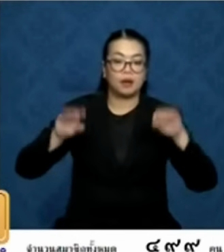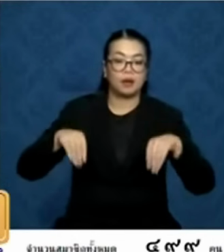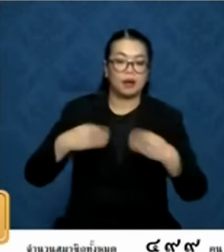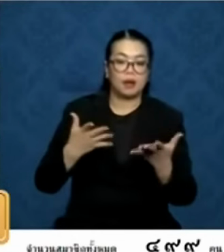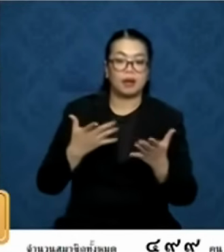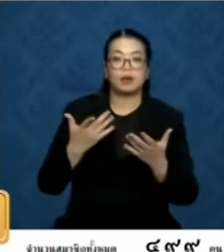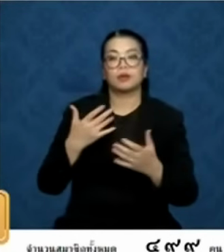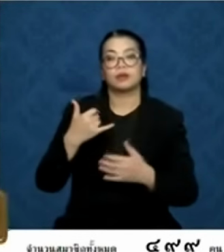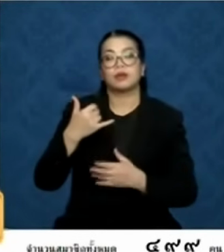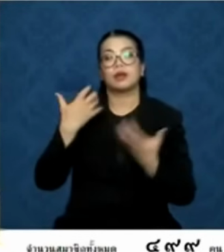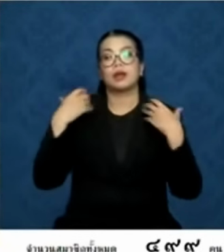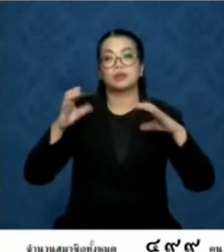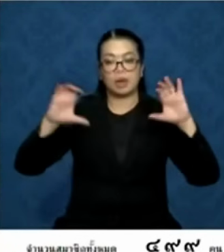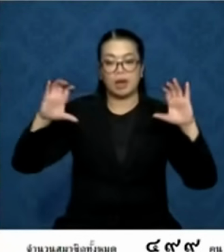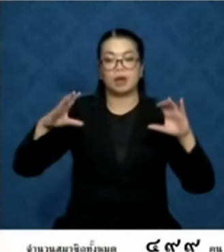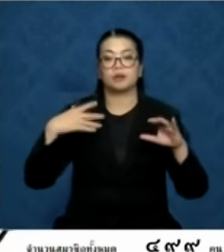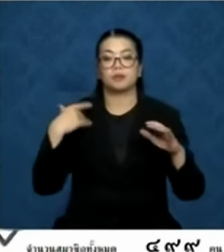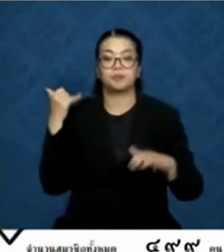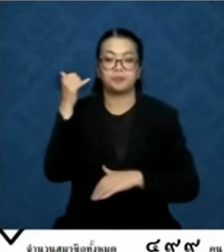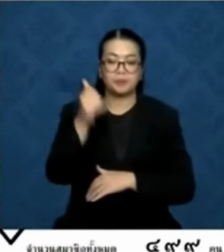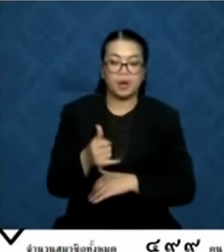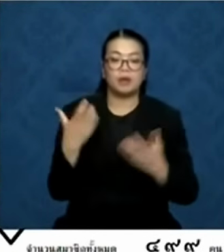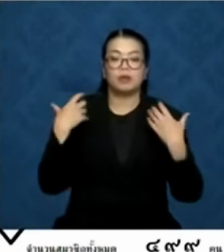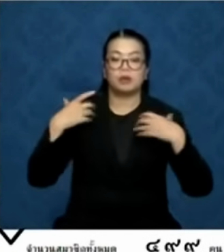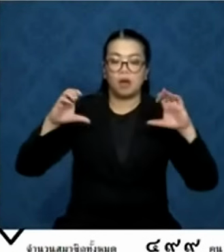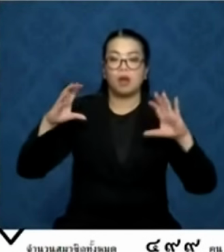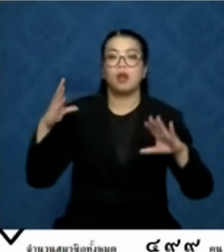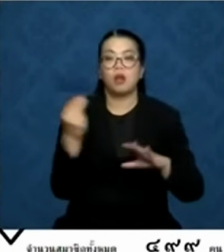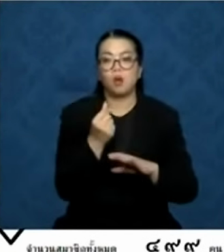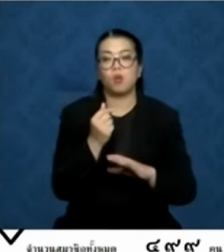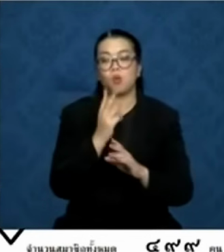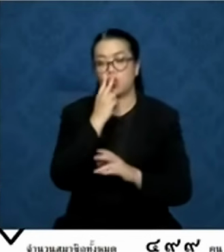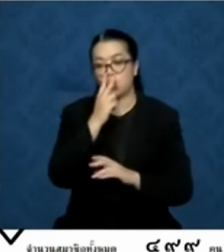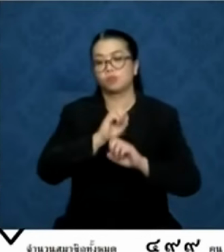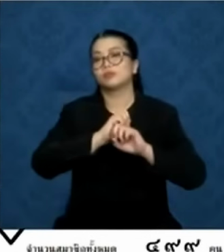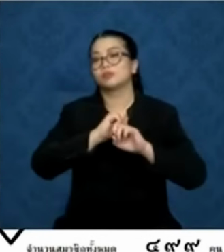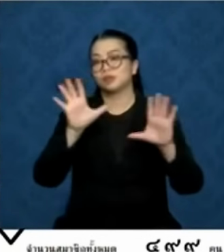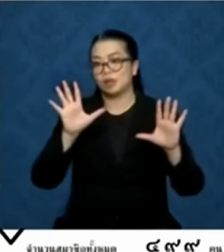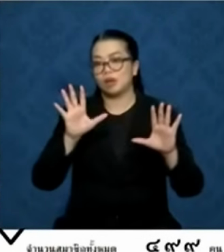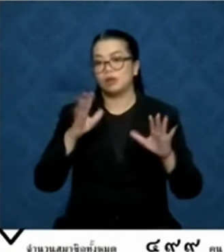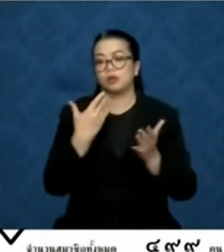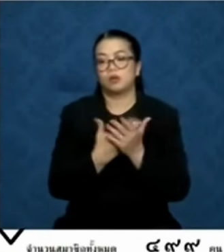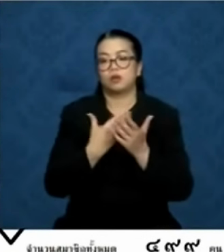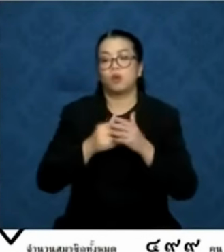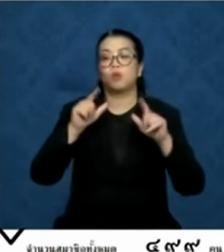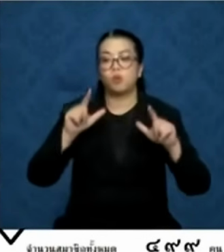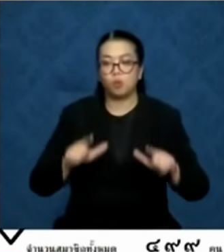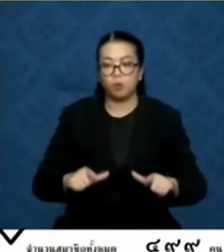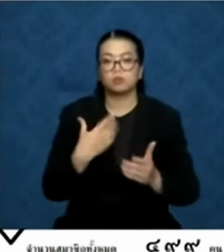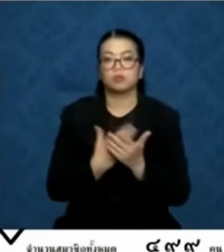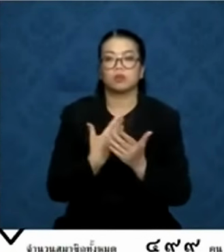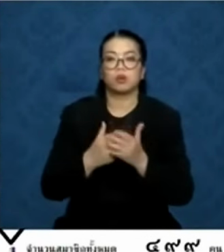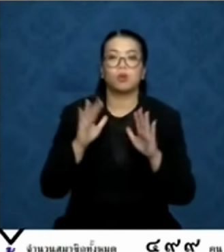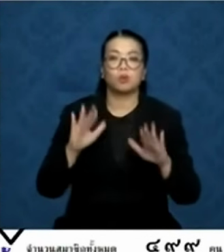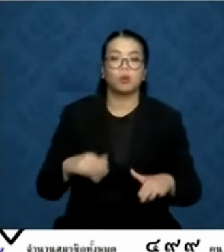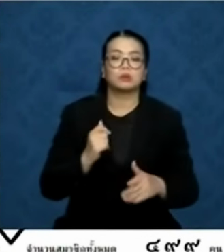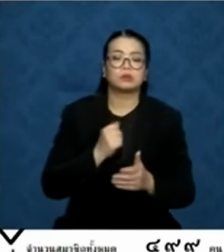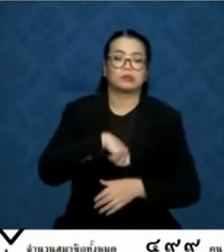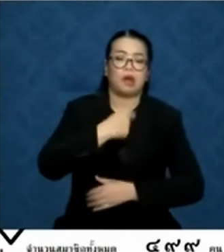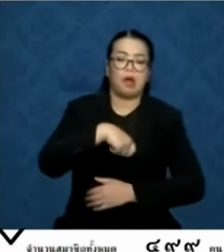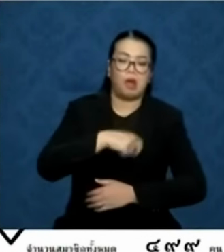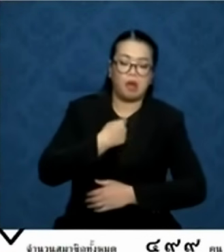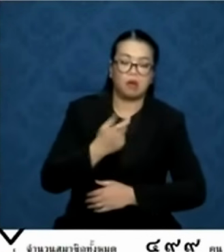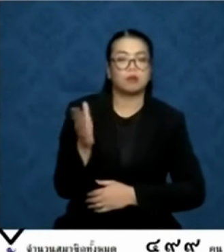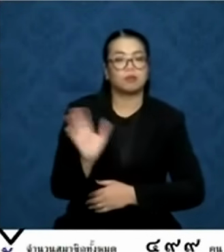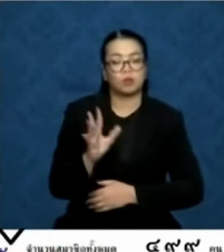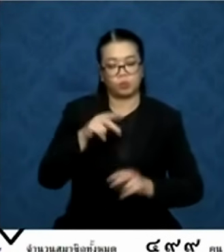ดต่อราชการโดยรวดเร็วสะดวกโปร่งใสลดค่าใช้จ่ายและตรวจสอบ